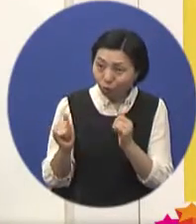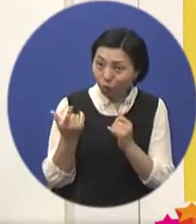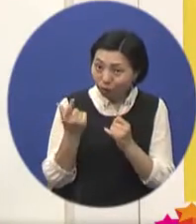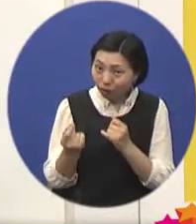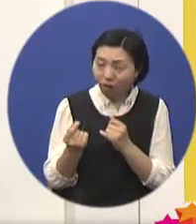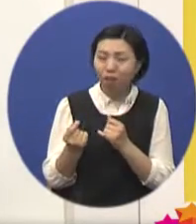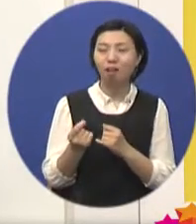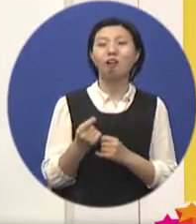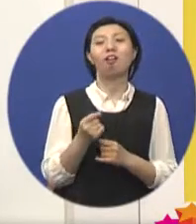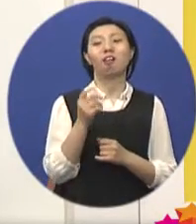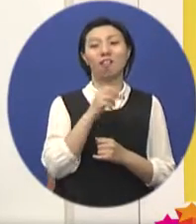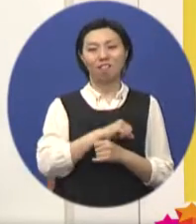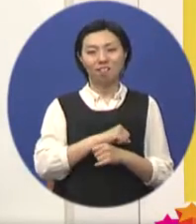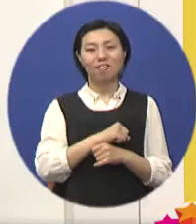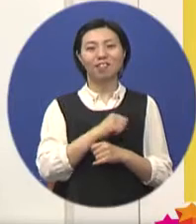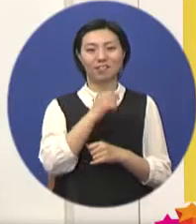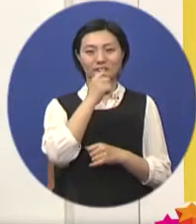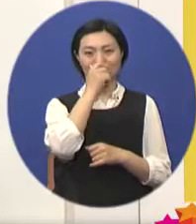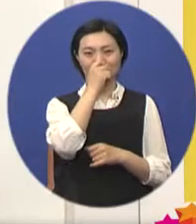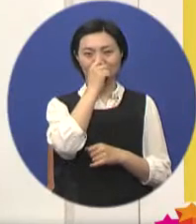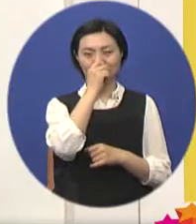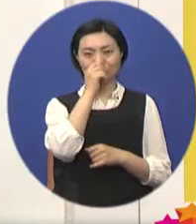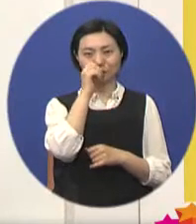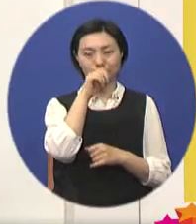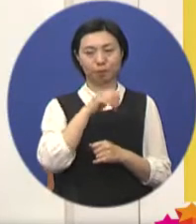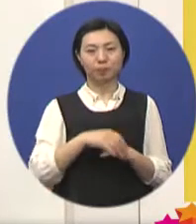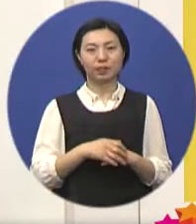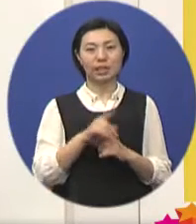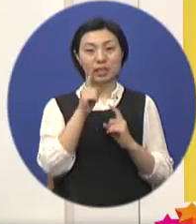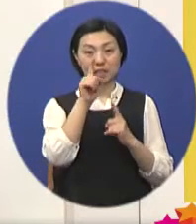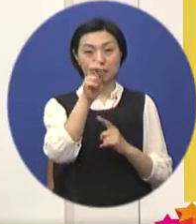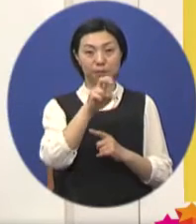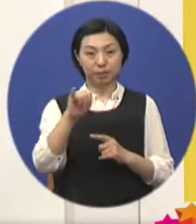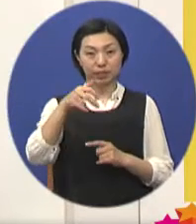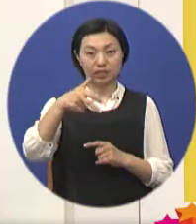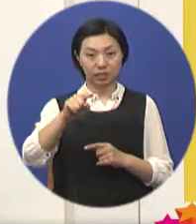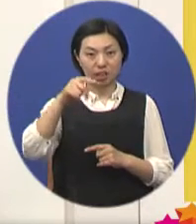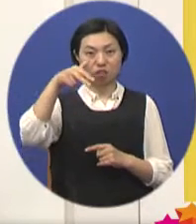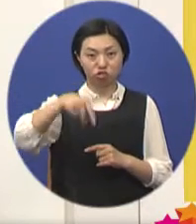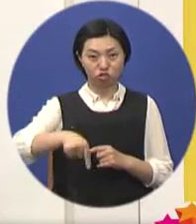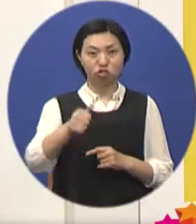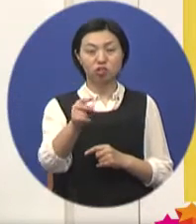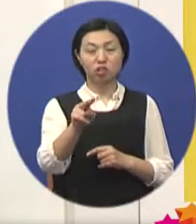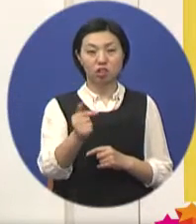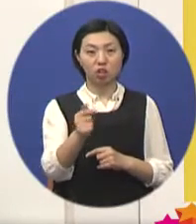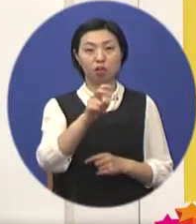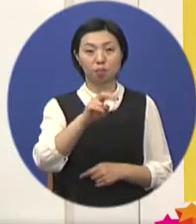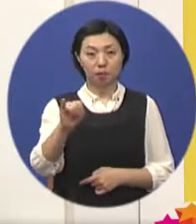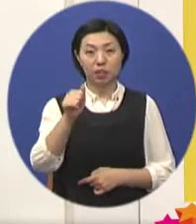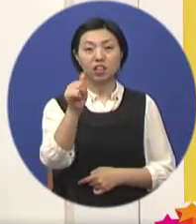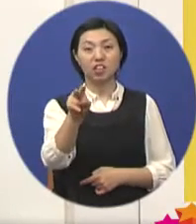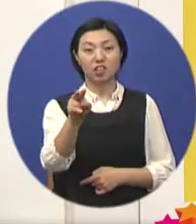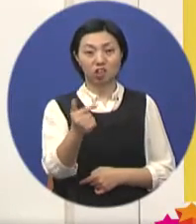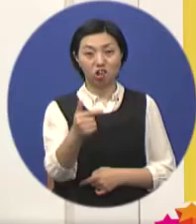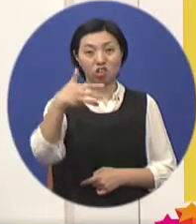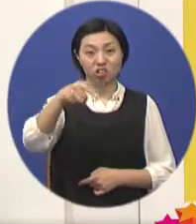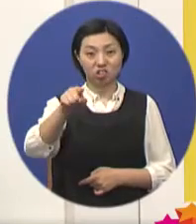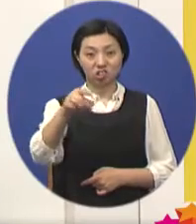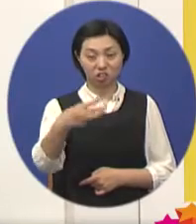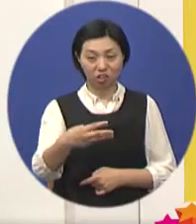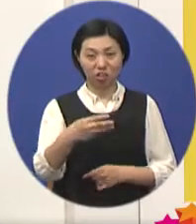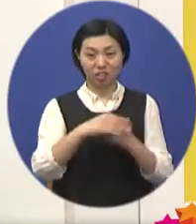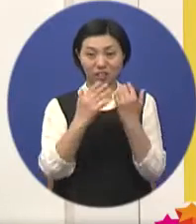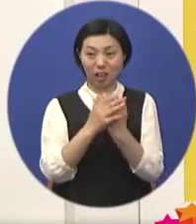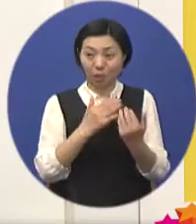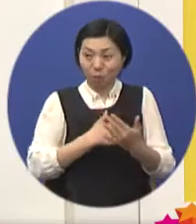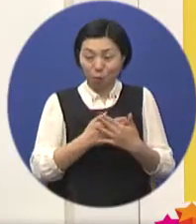그럼요. 스타분들요. 뭐 정말 이미자 씨, 주현미 씨, 현철 씨 안 떨 것 같잖아요. 예.